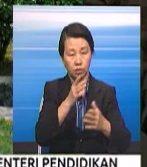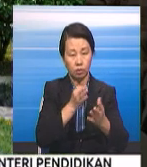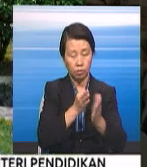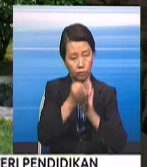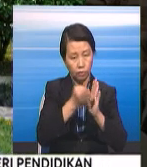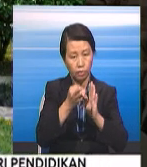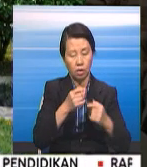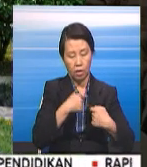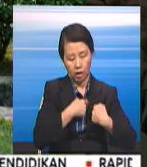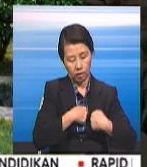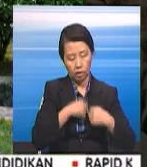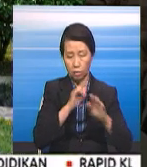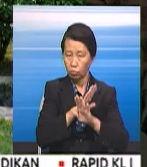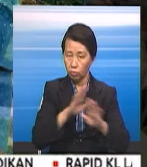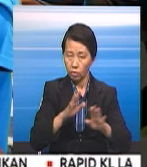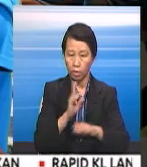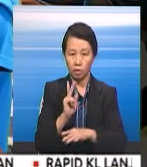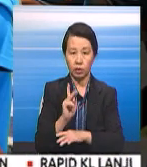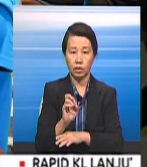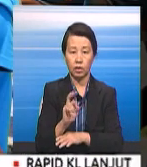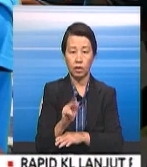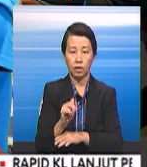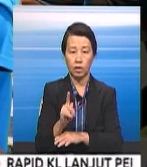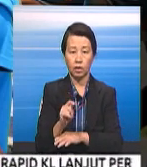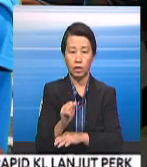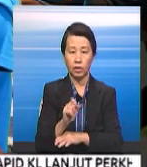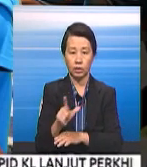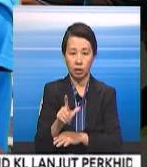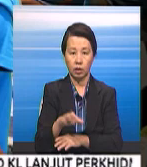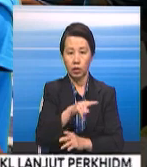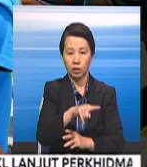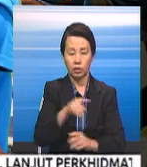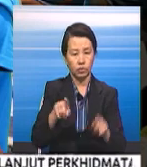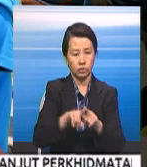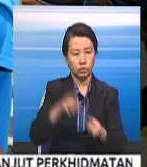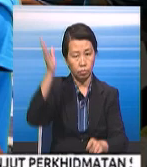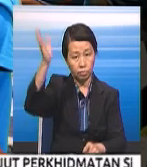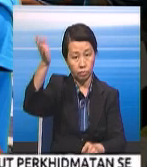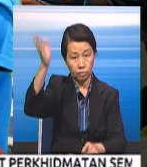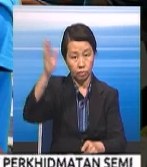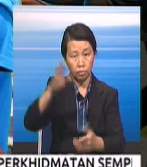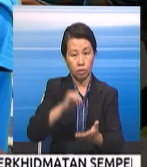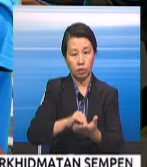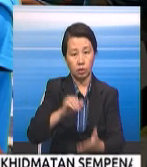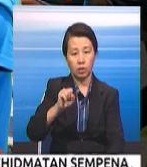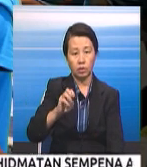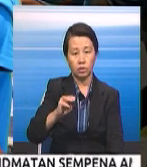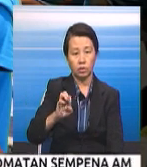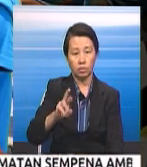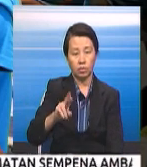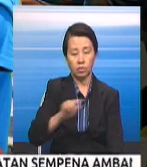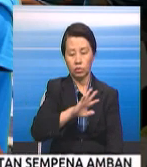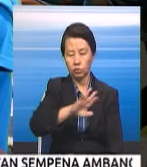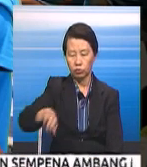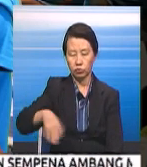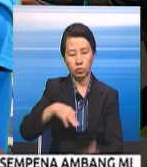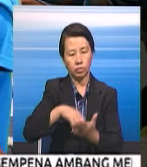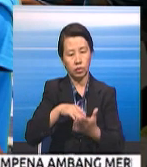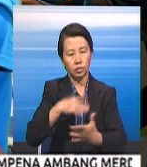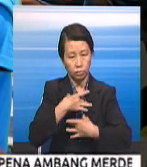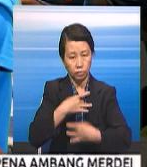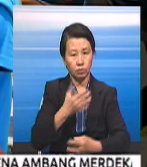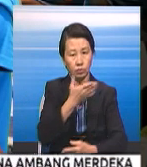Hati Bukan Kristal. Selain itu, beliau juga merupakan pensyarah di Akademi Seni Kebangsaan dan amat disenangi oleh para